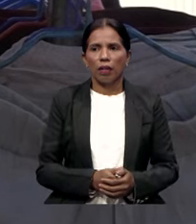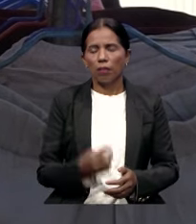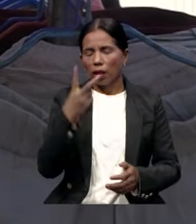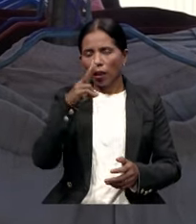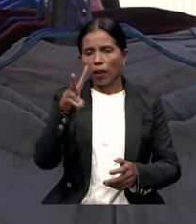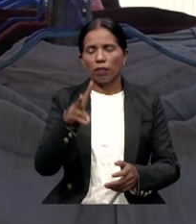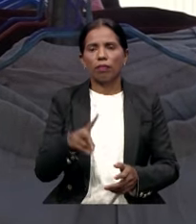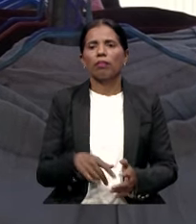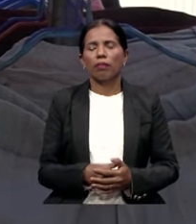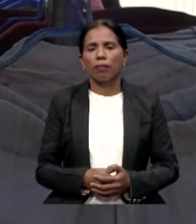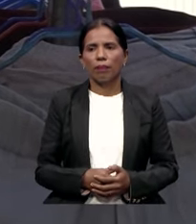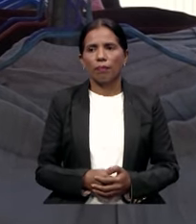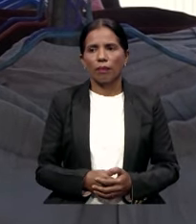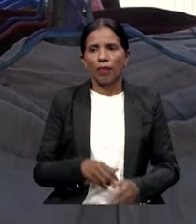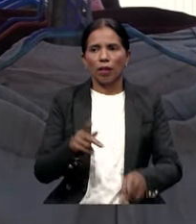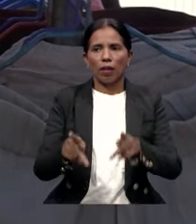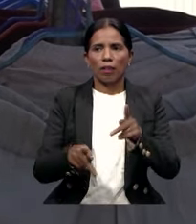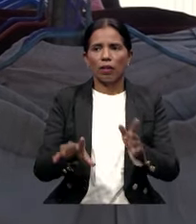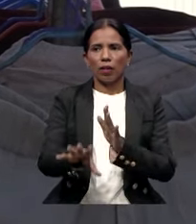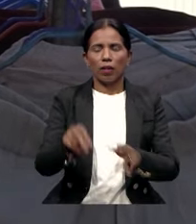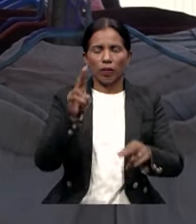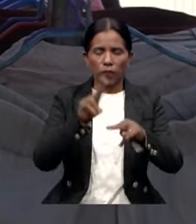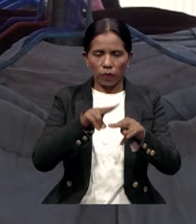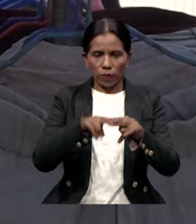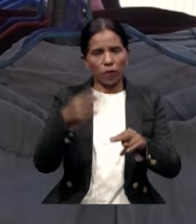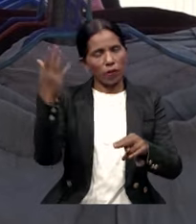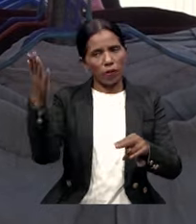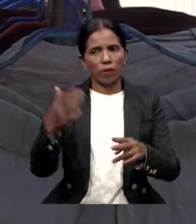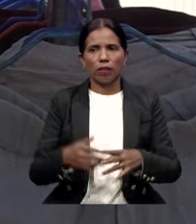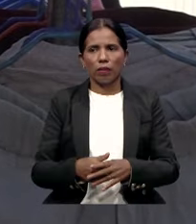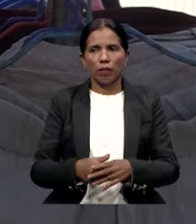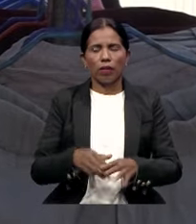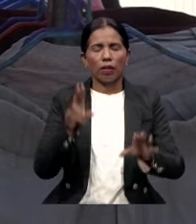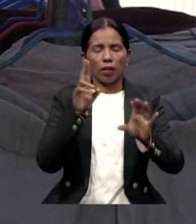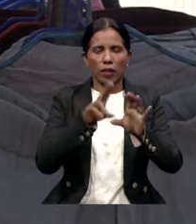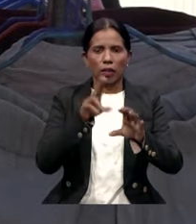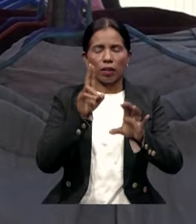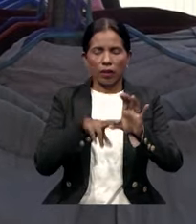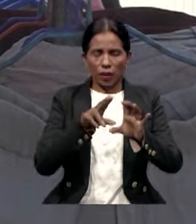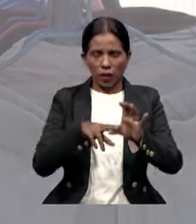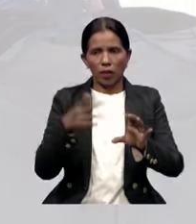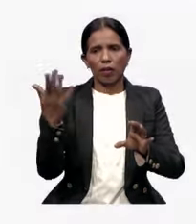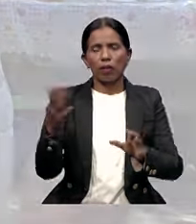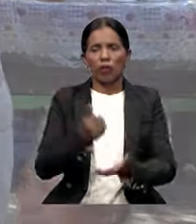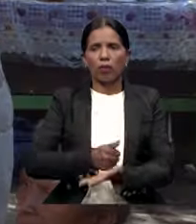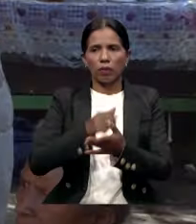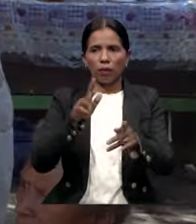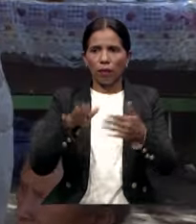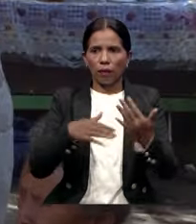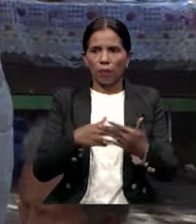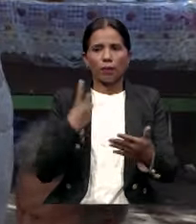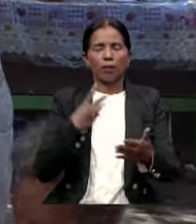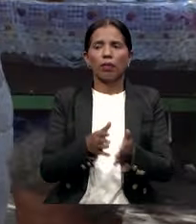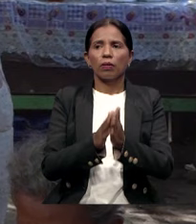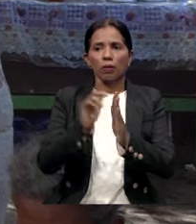ne. Mas ema atir ne ma kilo ba tur te be kadera bobot nebare. Lebe tau matam ba pou. Sing. Ami husu